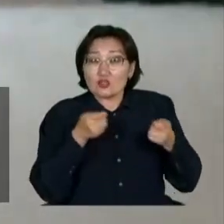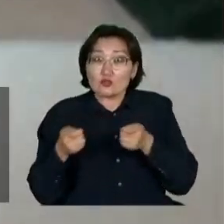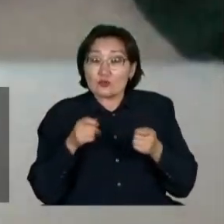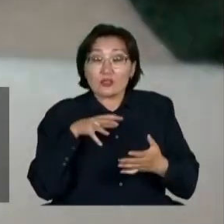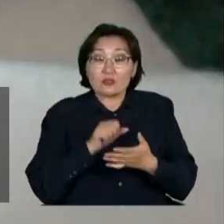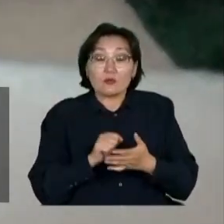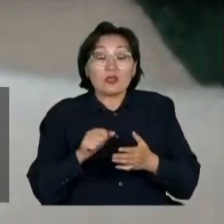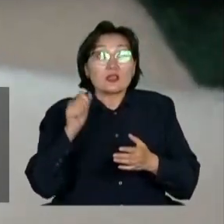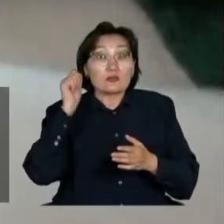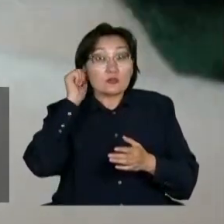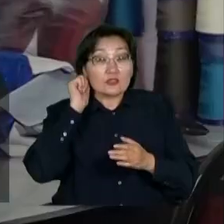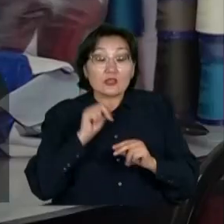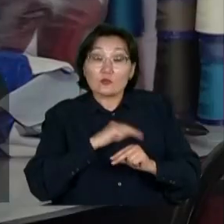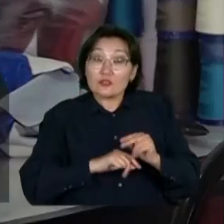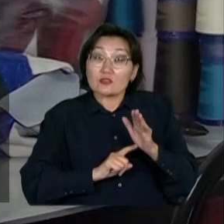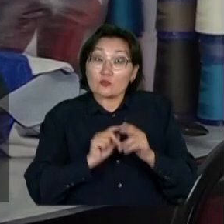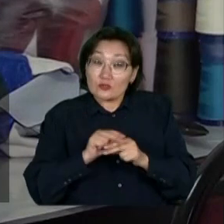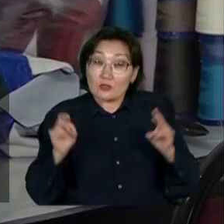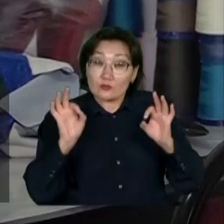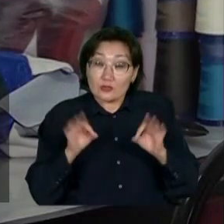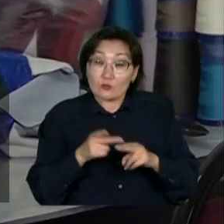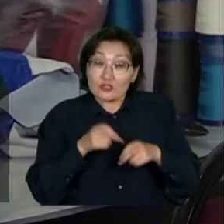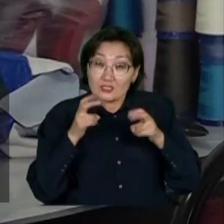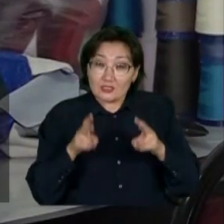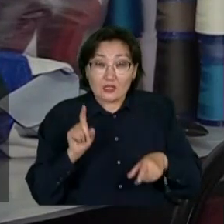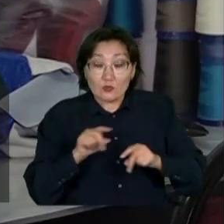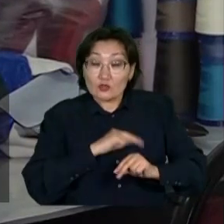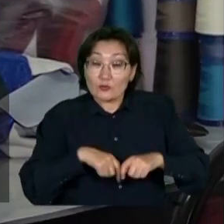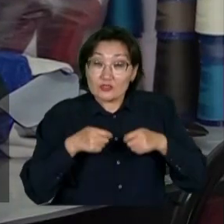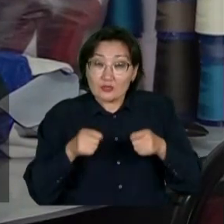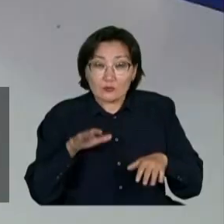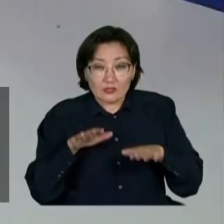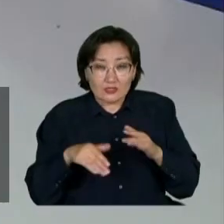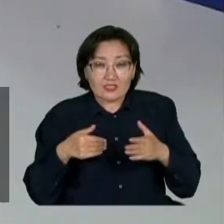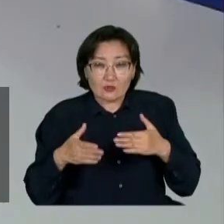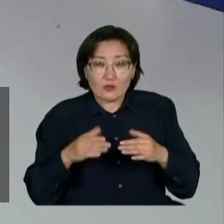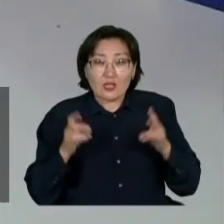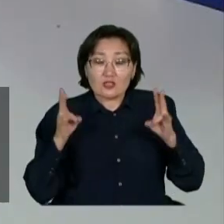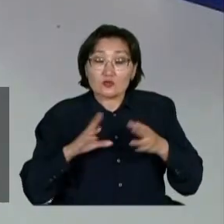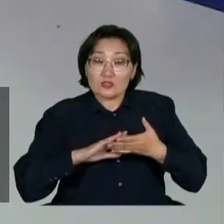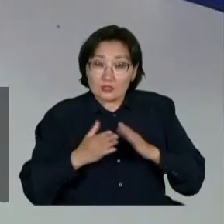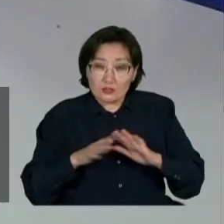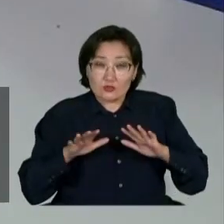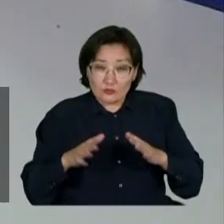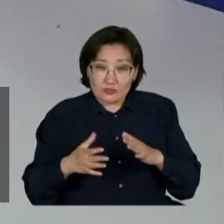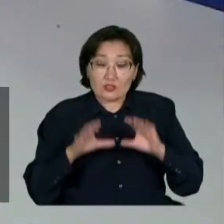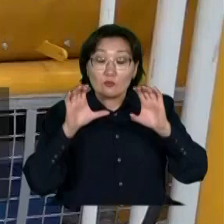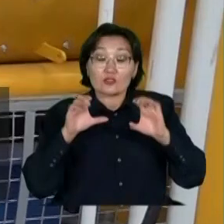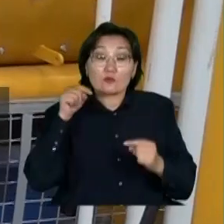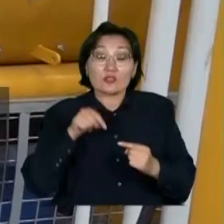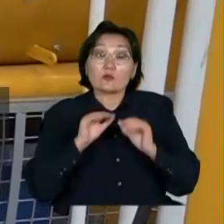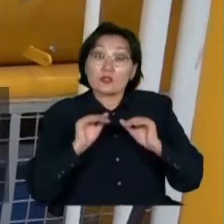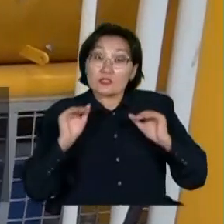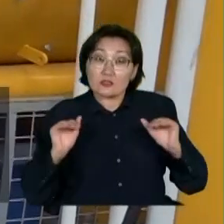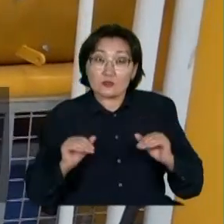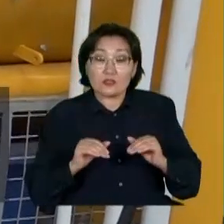мектеп жасынан еңбекке баулыған дұрыс, бірақ олардың қауіпсіздігіне кей жұмыс берушілер селқос қарап, жазатайым жағдайларда болып жатады. Заң бойынша